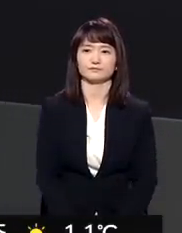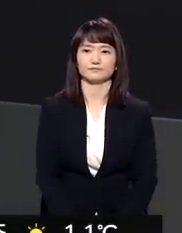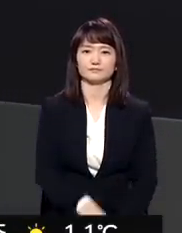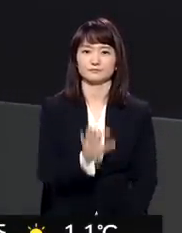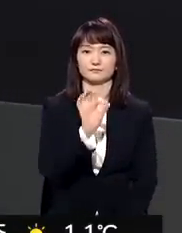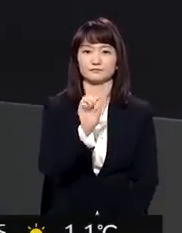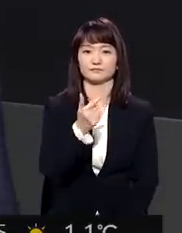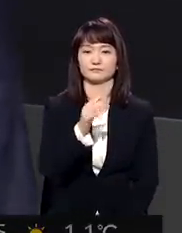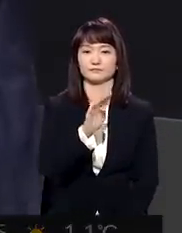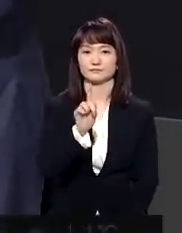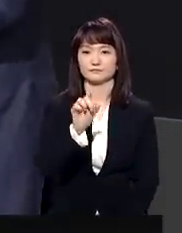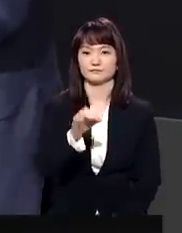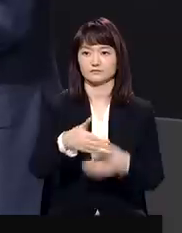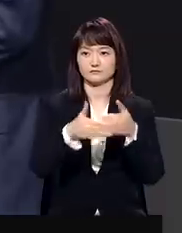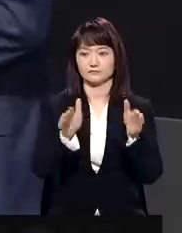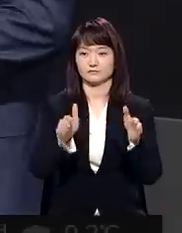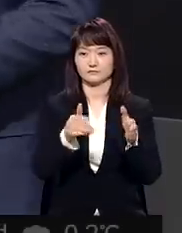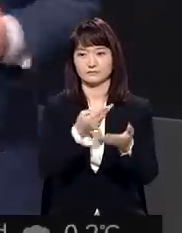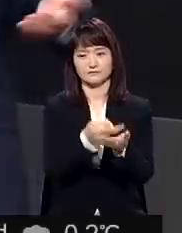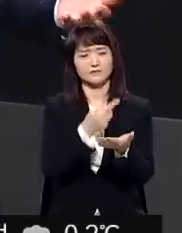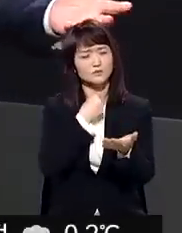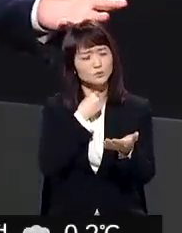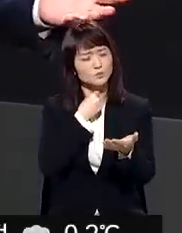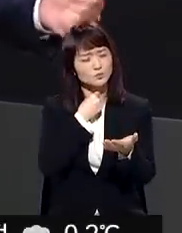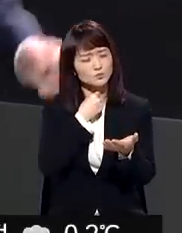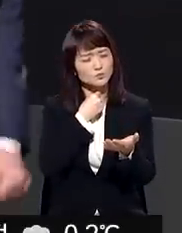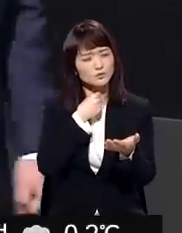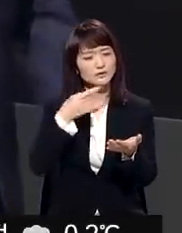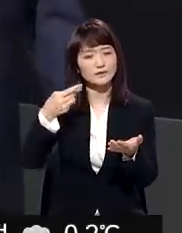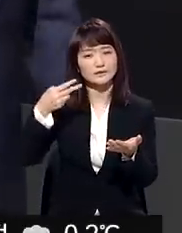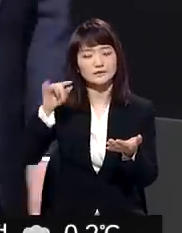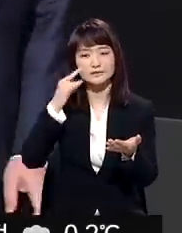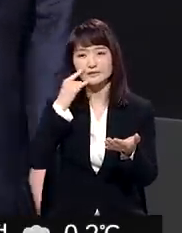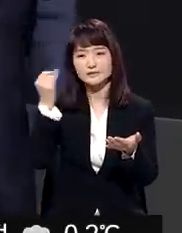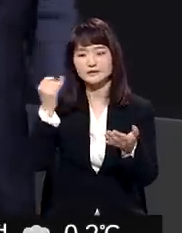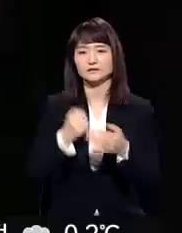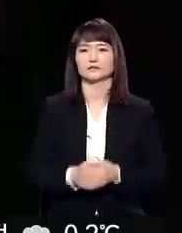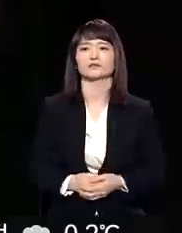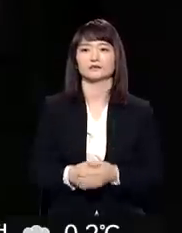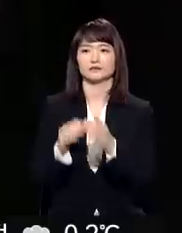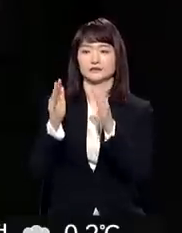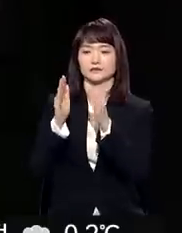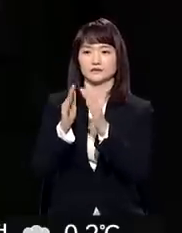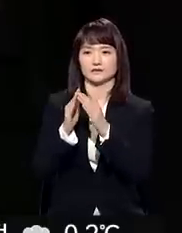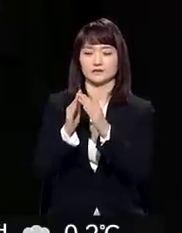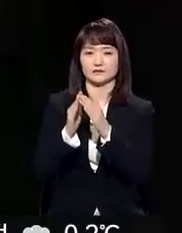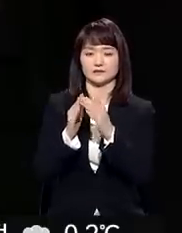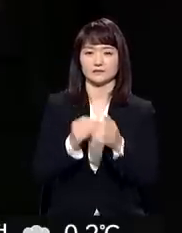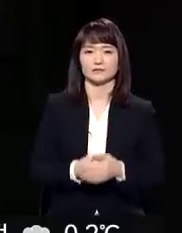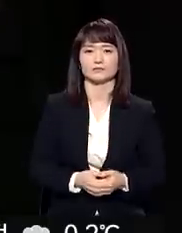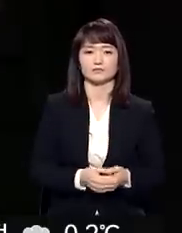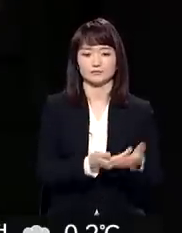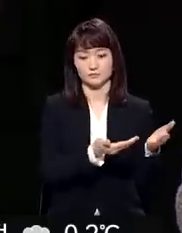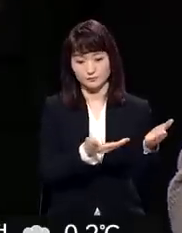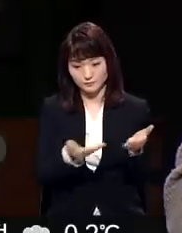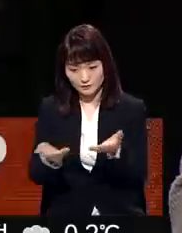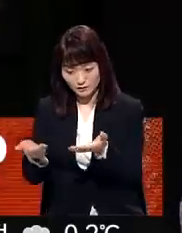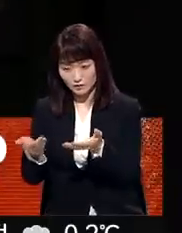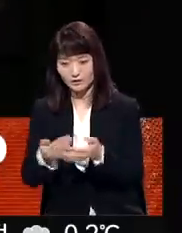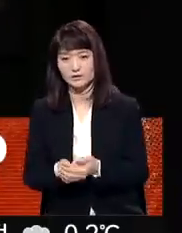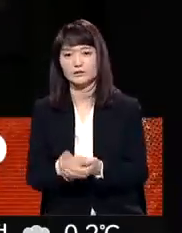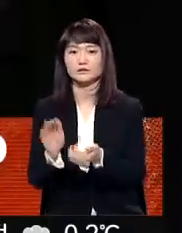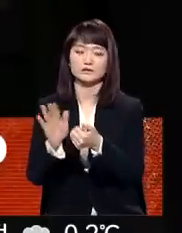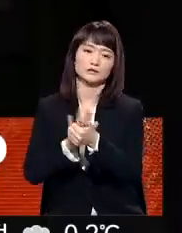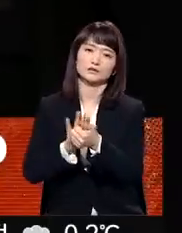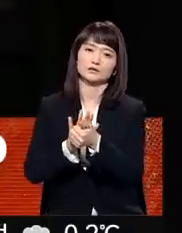안방을 고집하는 시어머니입니다 자 어떤 사연일까요 집들이 때 부부침실에서 자겠다는 시부모님 때문에 고민이라는